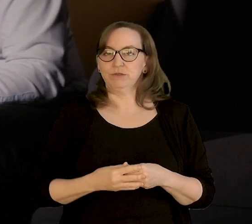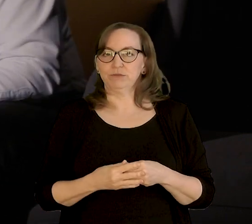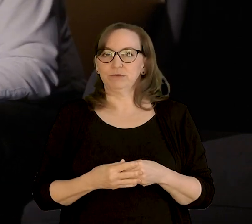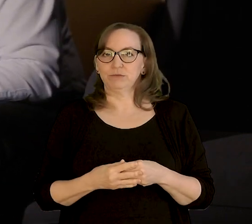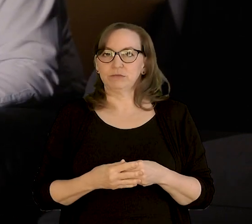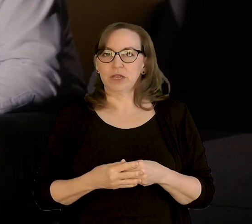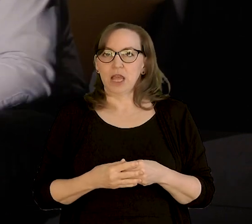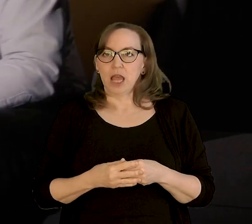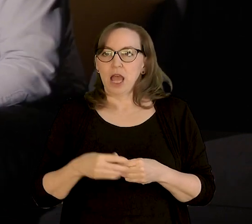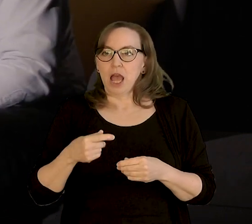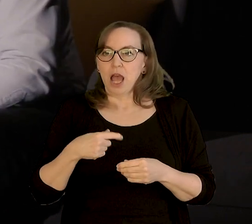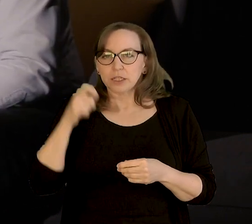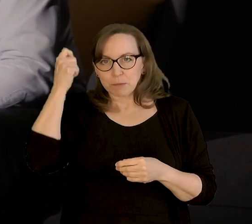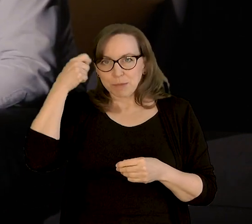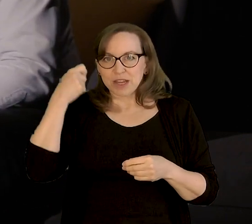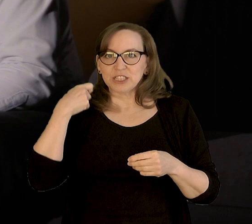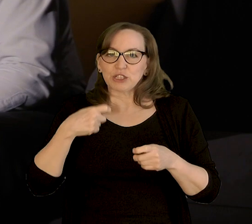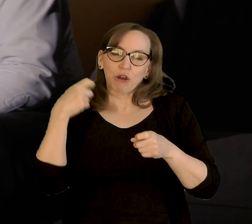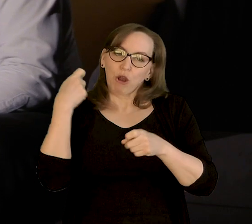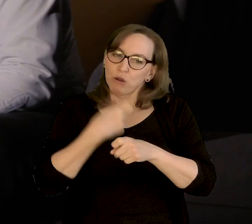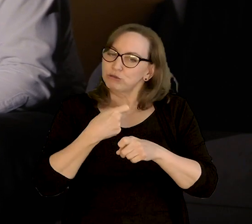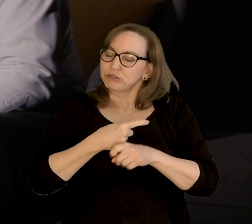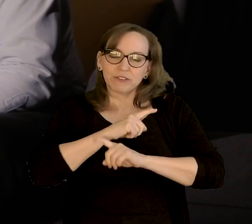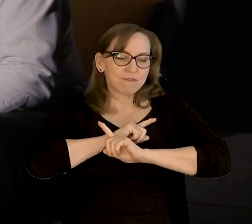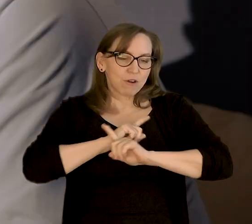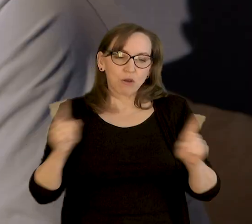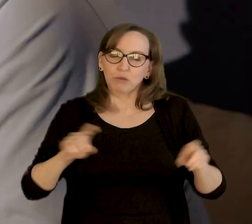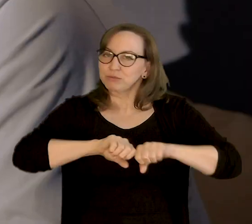jego kość nie mogła być złamana.